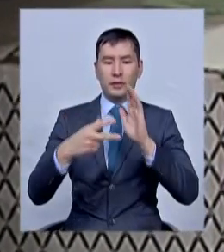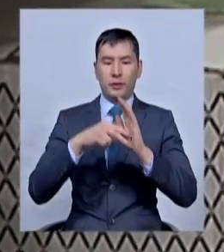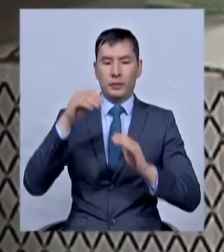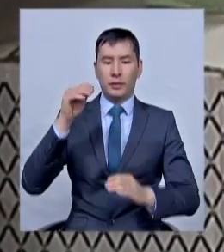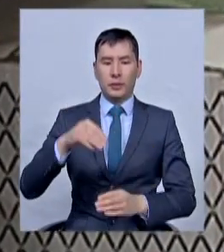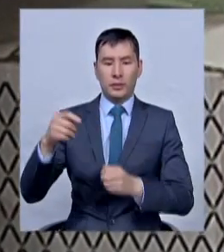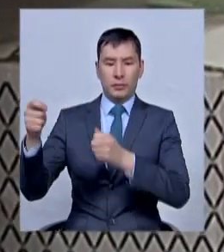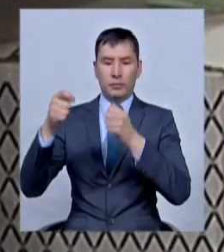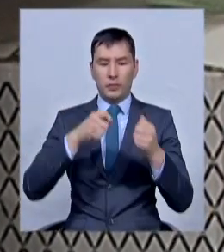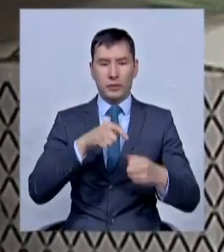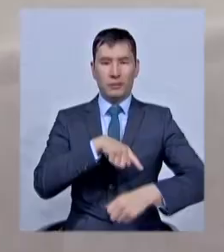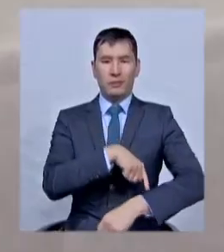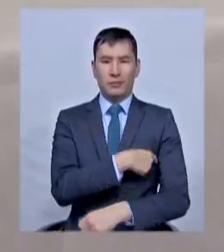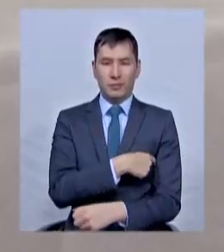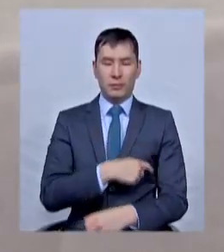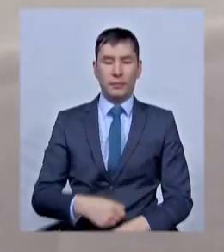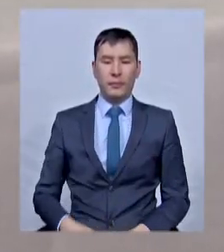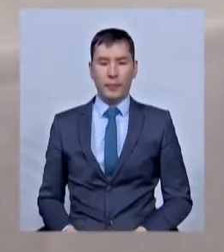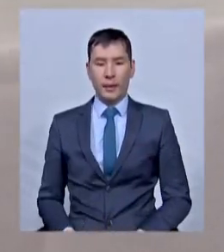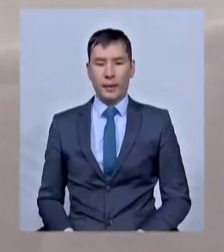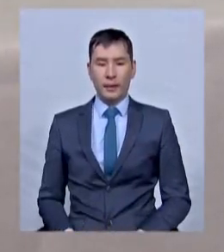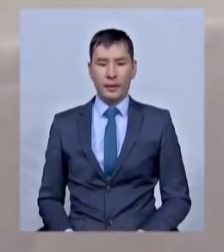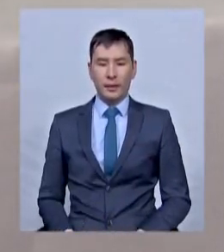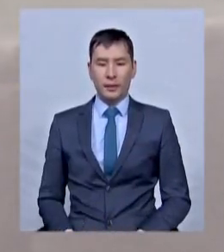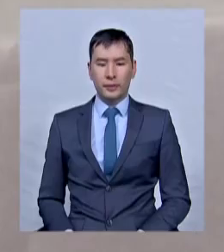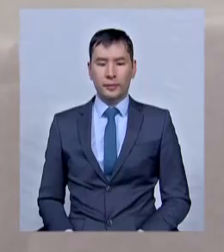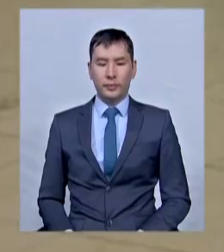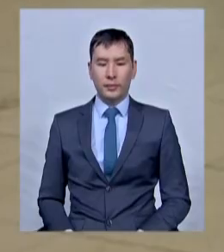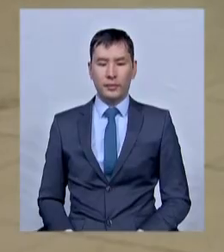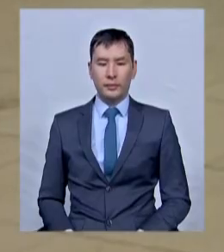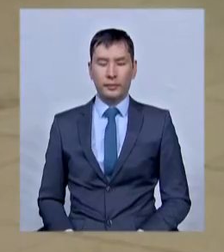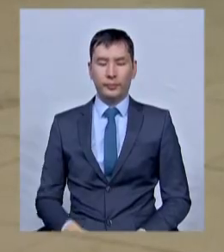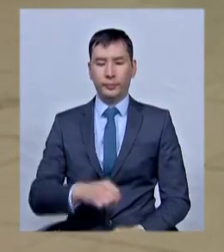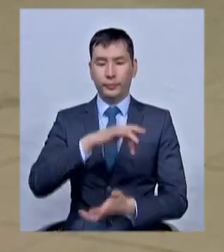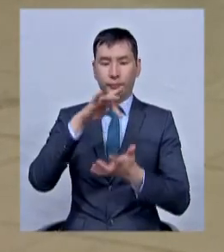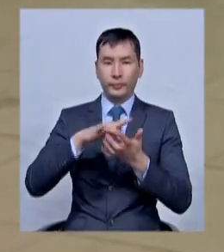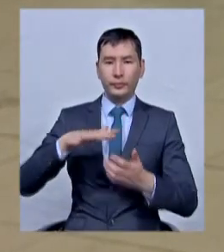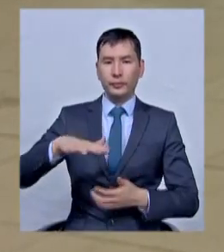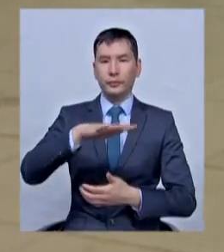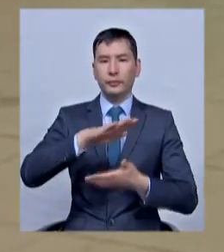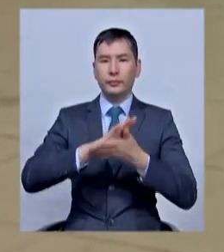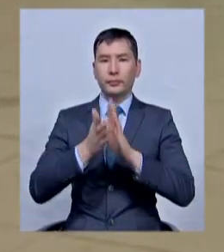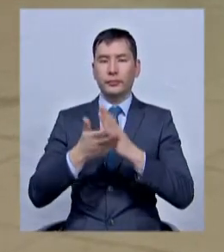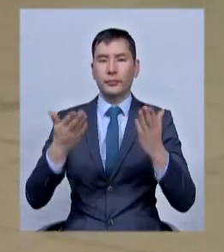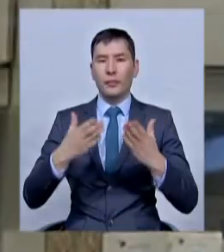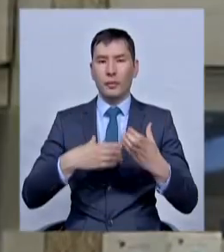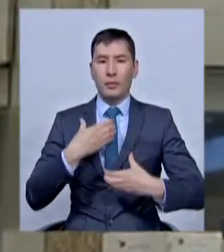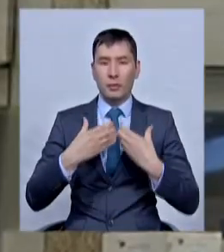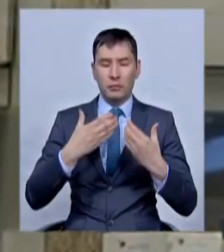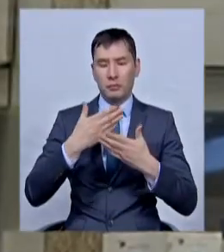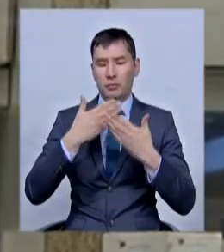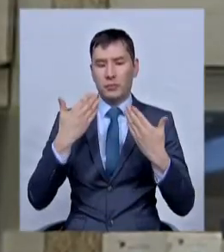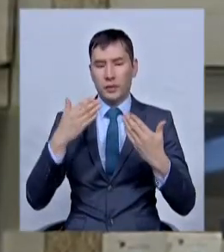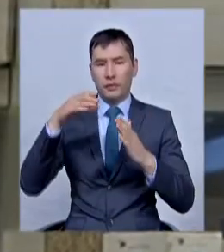термометр жеткізілет деп жоспарлануда. Қала дәріханаларындағы жағдай да алаңдаушылық туғызып отырған жоқ. Мұнда да дәрі-дәрмек